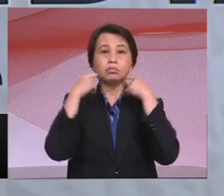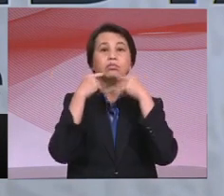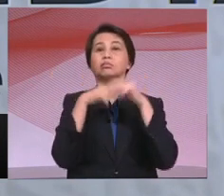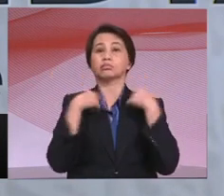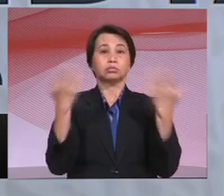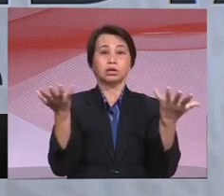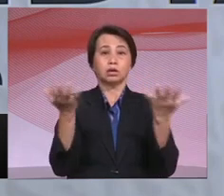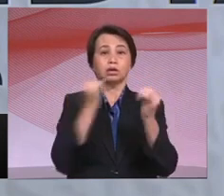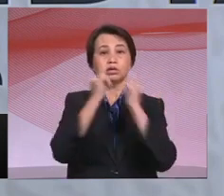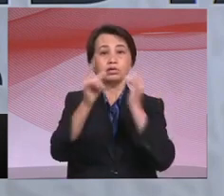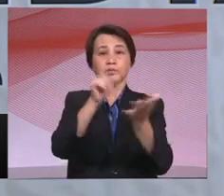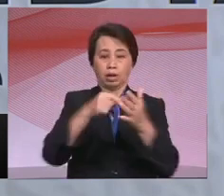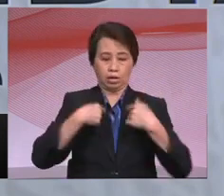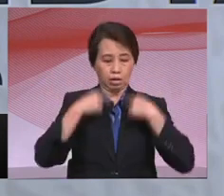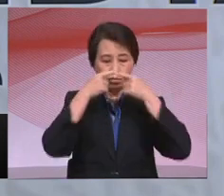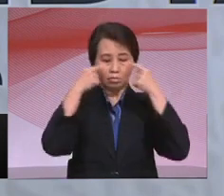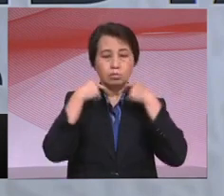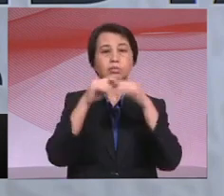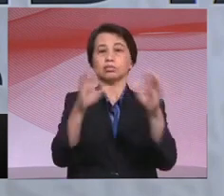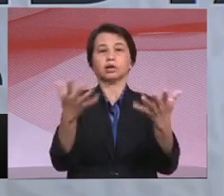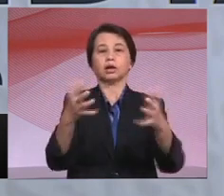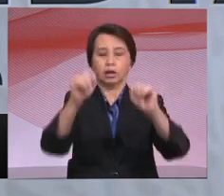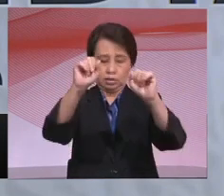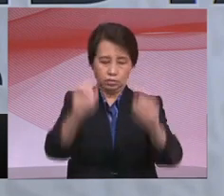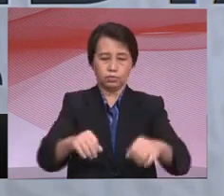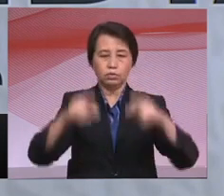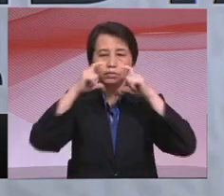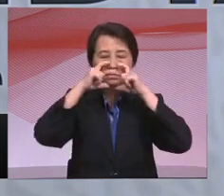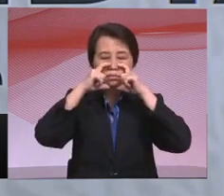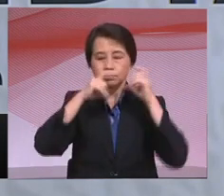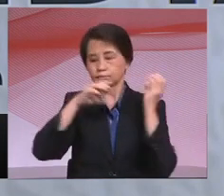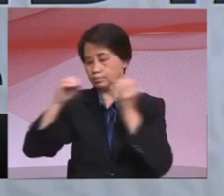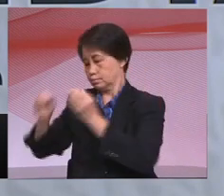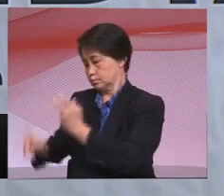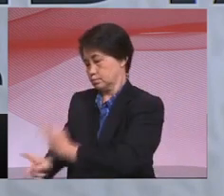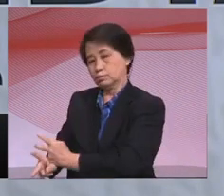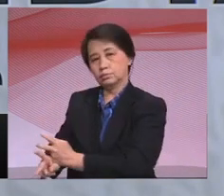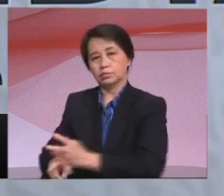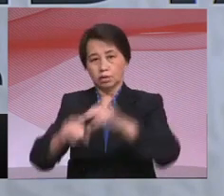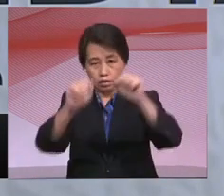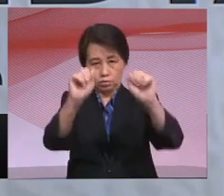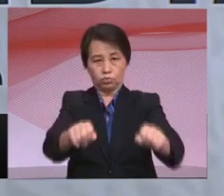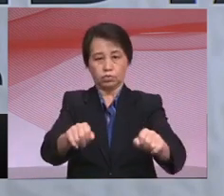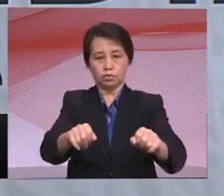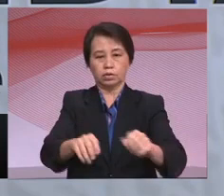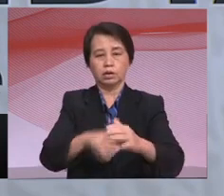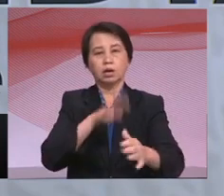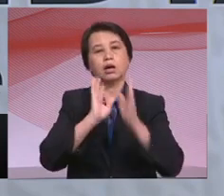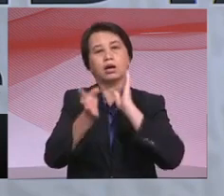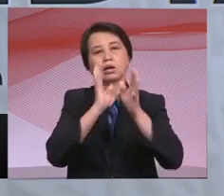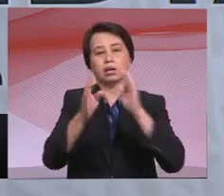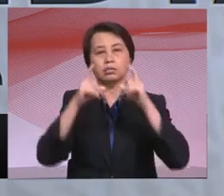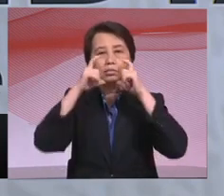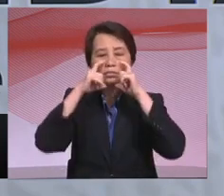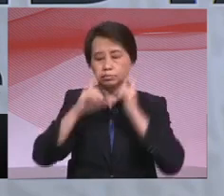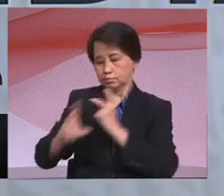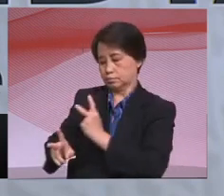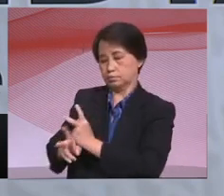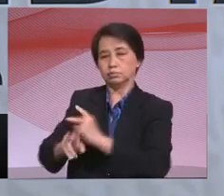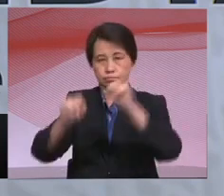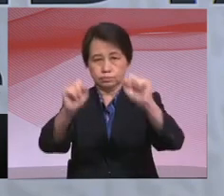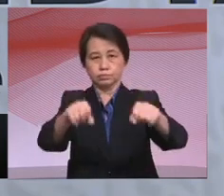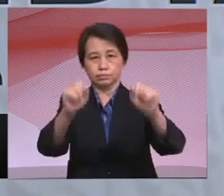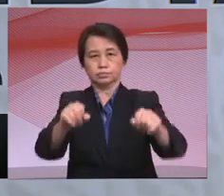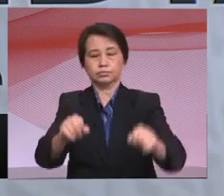media, saya buka face mask dan kita boleh pada ketika tu tidak perlu menggunakan face